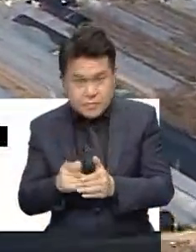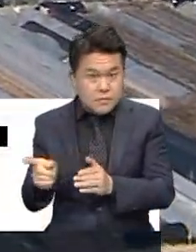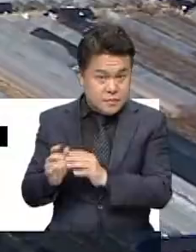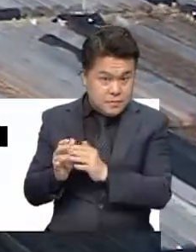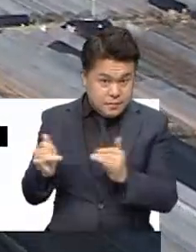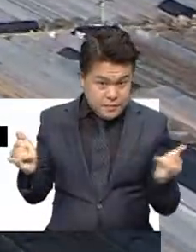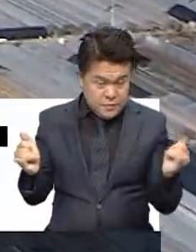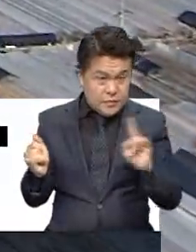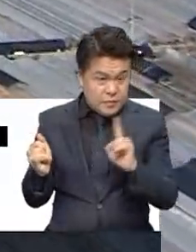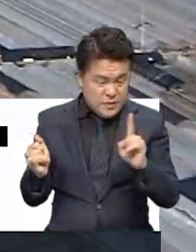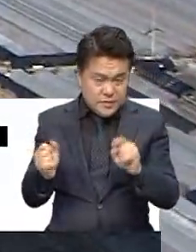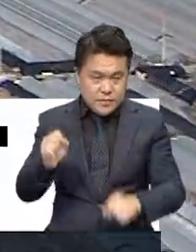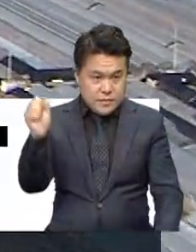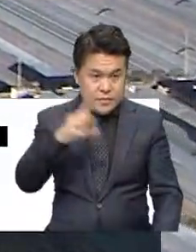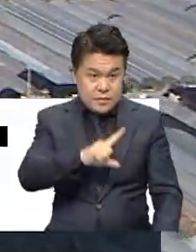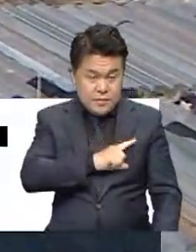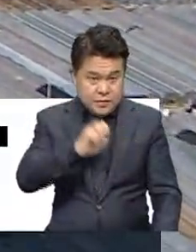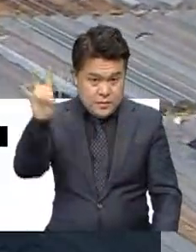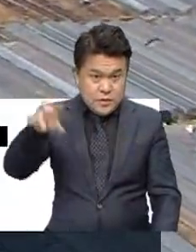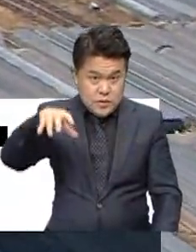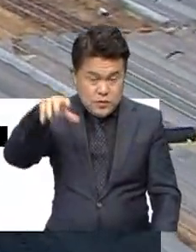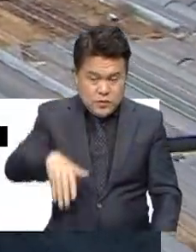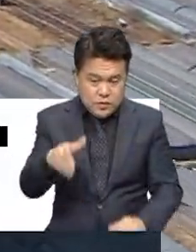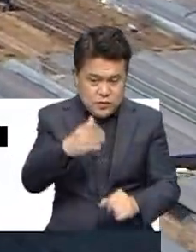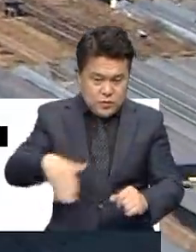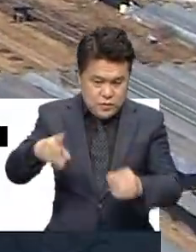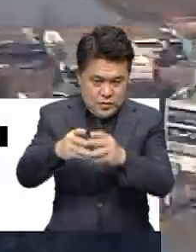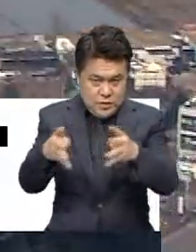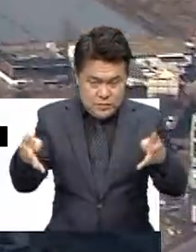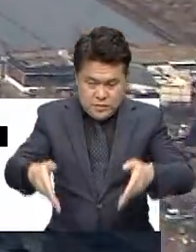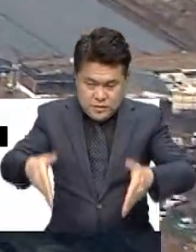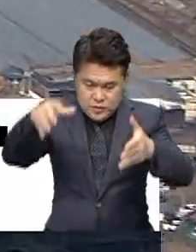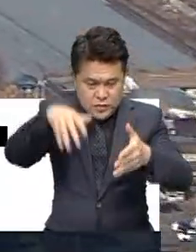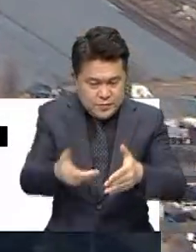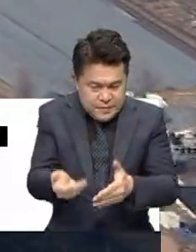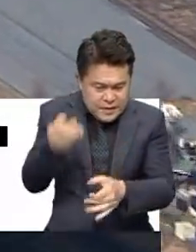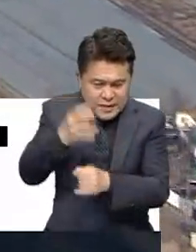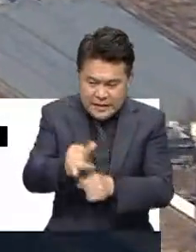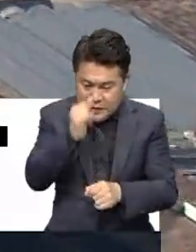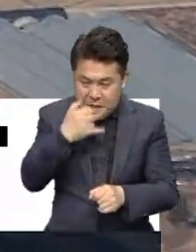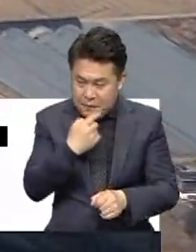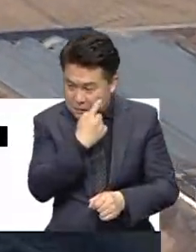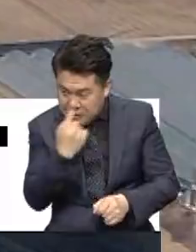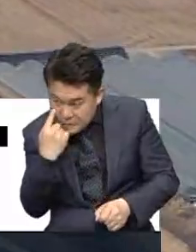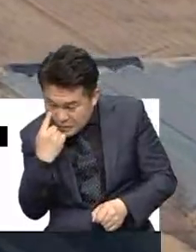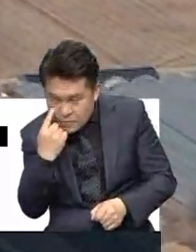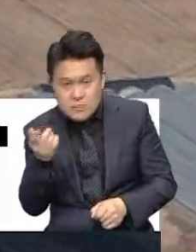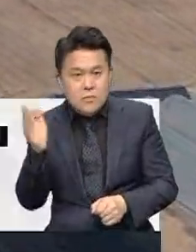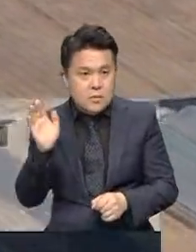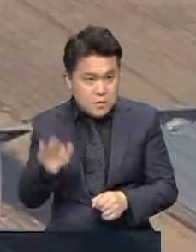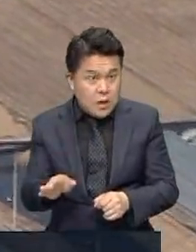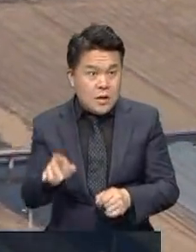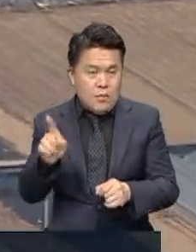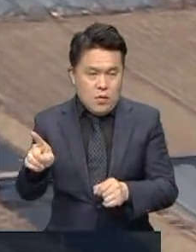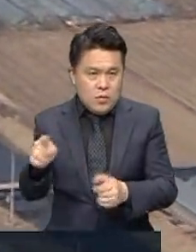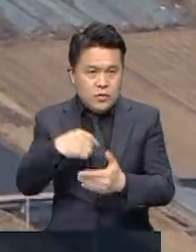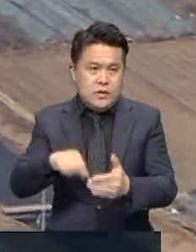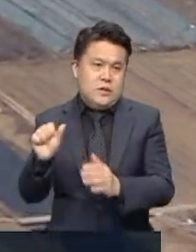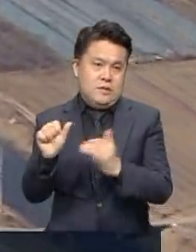광명시흥 공공주택지구 토지를 사전에 샀는지 살펴봤는데 공무원 5명의 매입 사실이 추가로